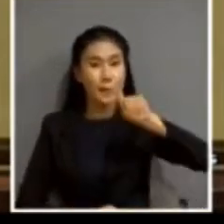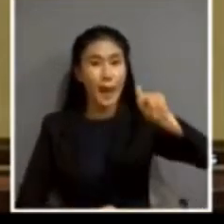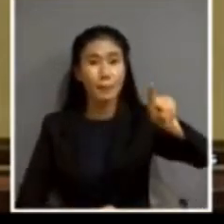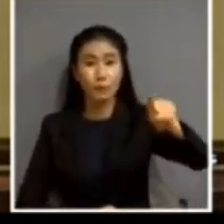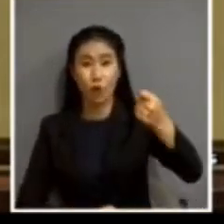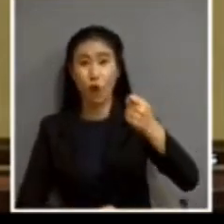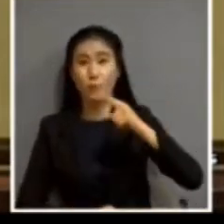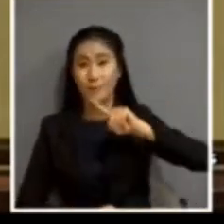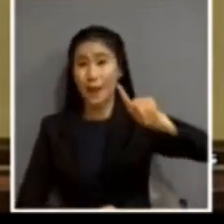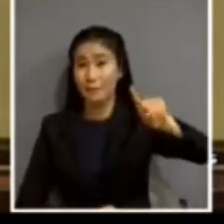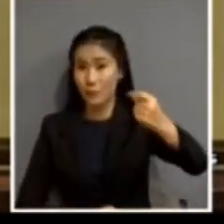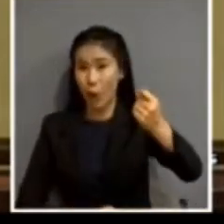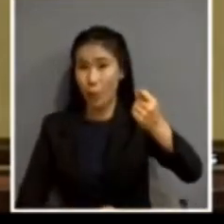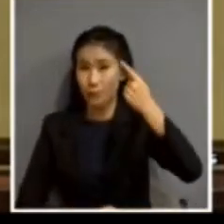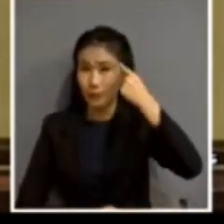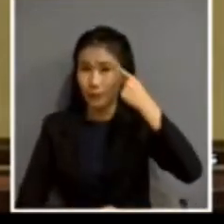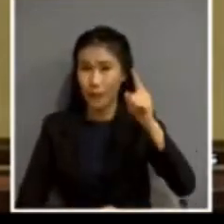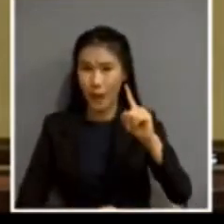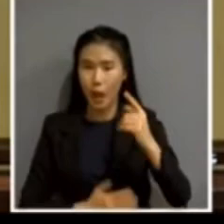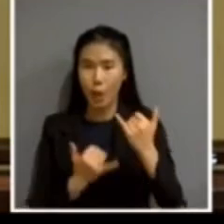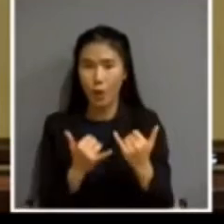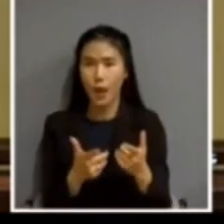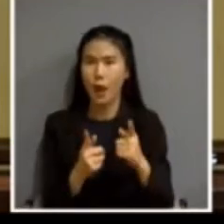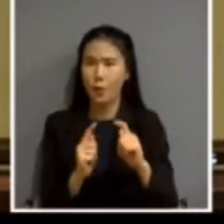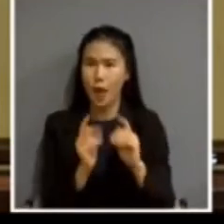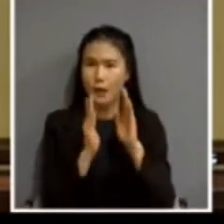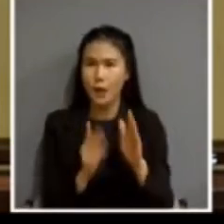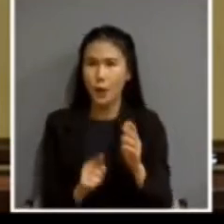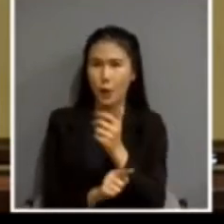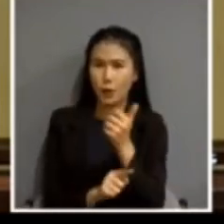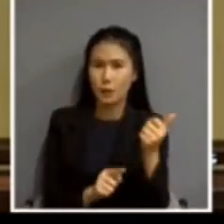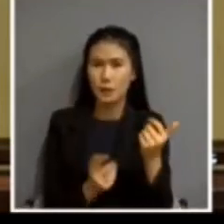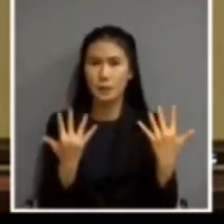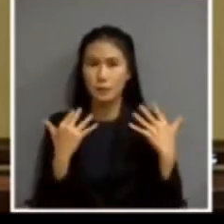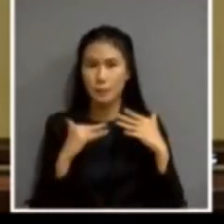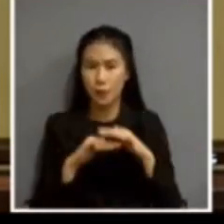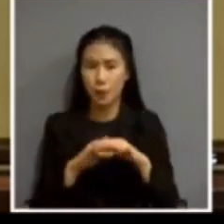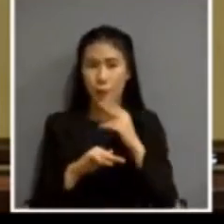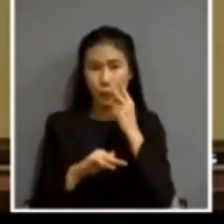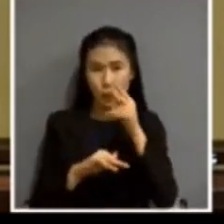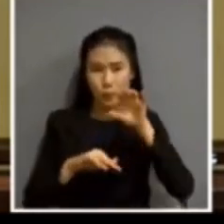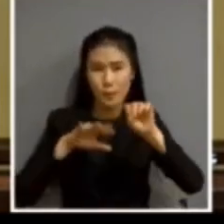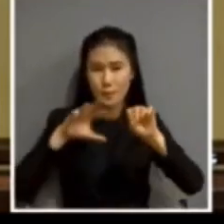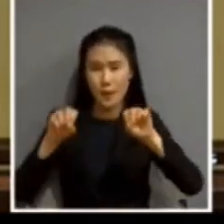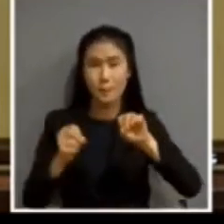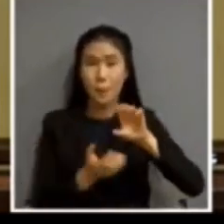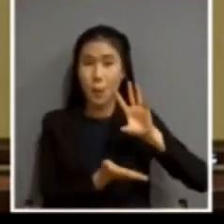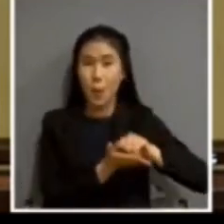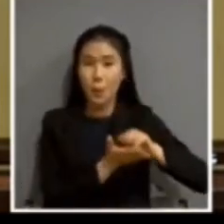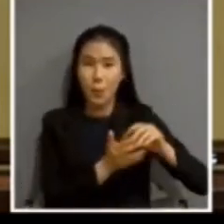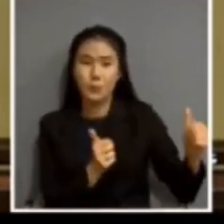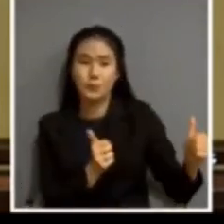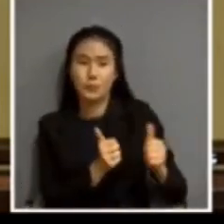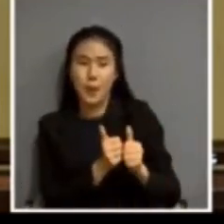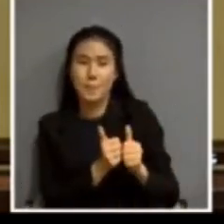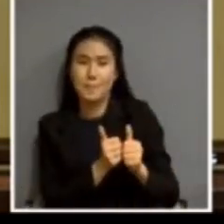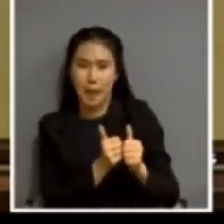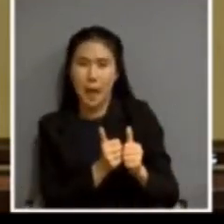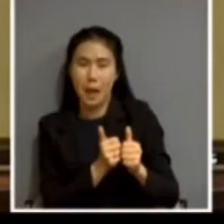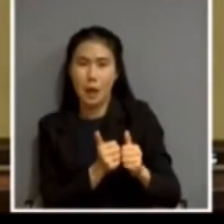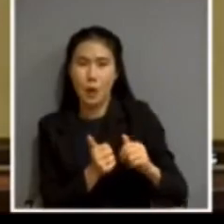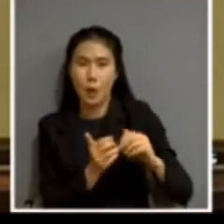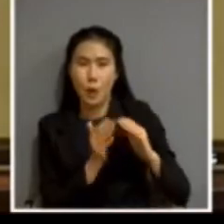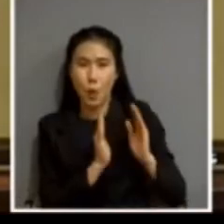กได้อนุญาตให้ผู้เข้าร่วมสังเกตการและสนับสนุนข้อมูลแก่รัฐมนตรี4ท่